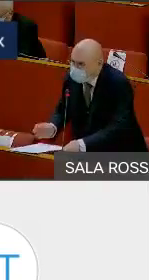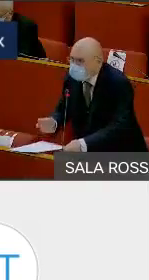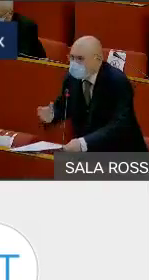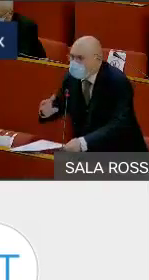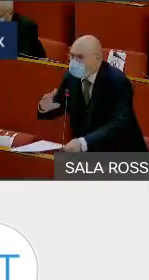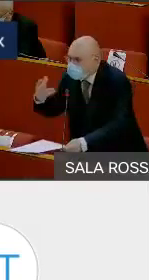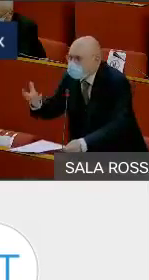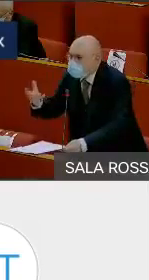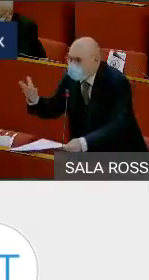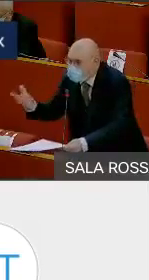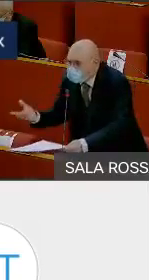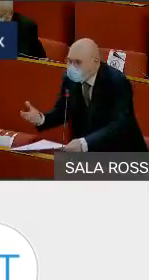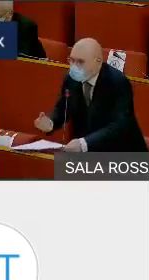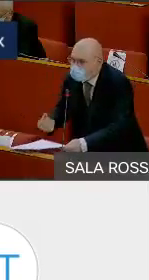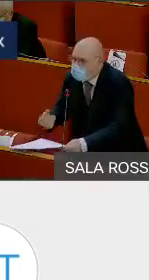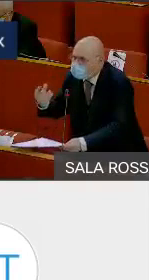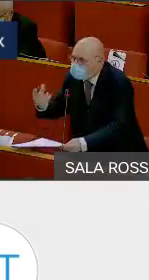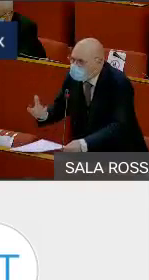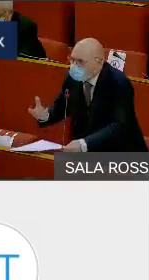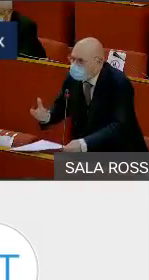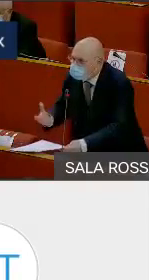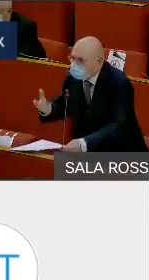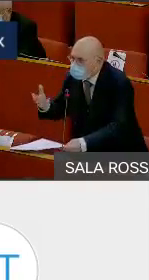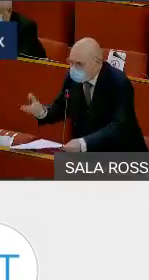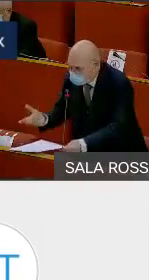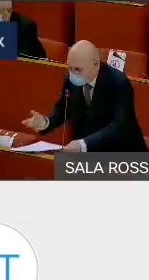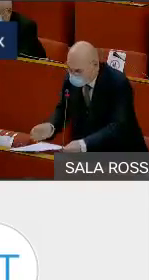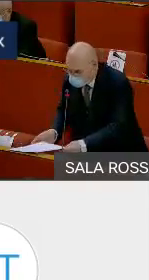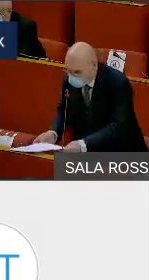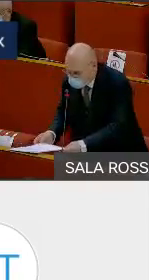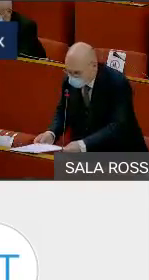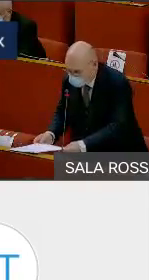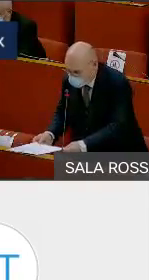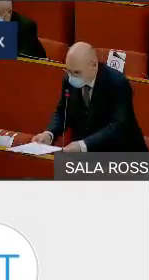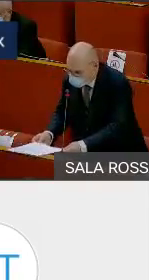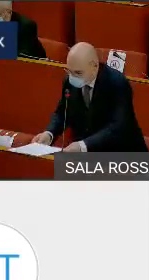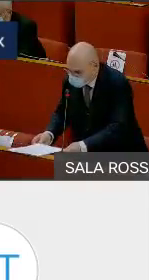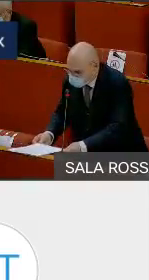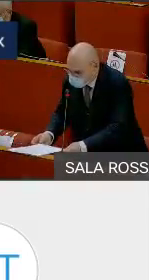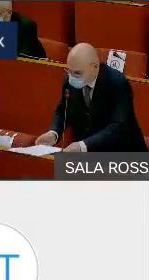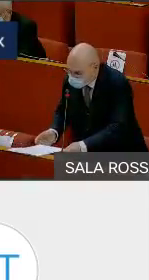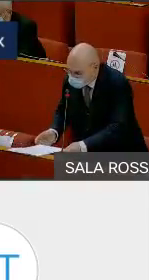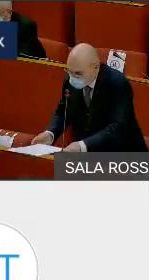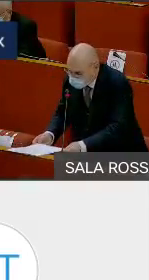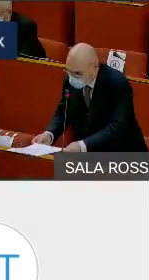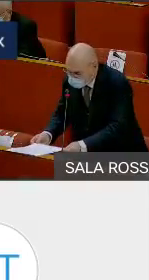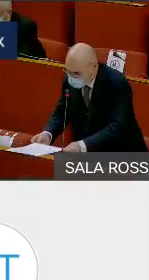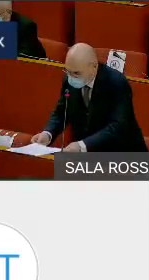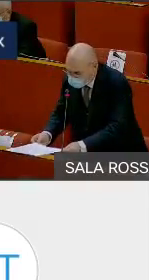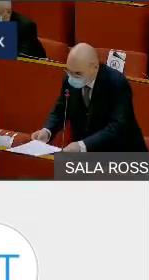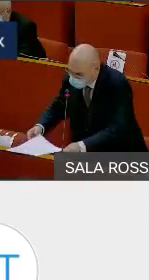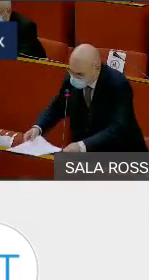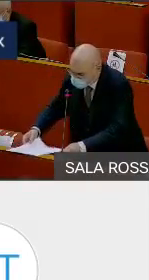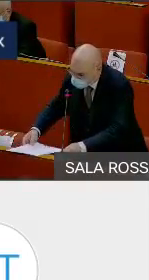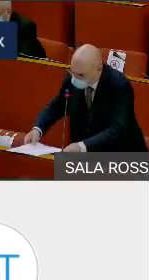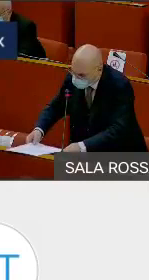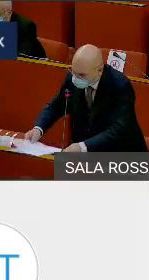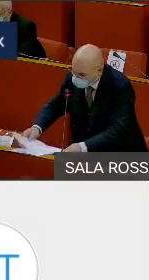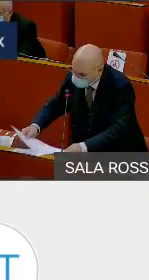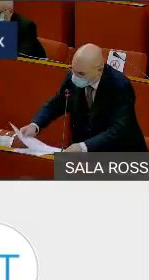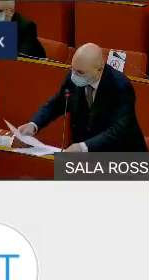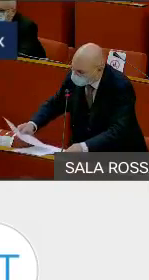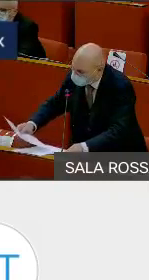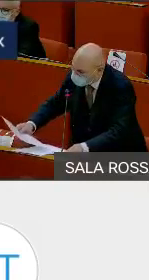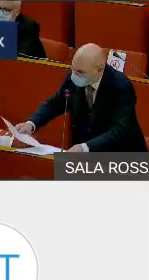per dare coerenza al testo rispetto agli effetti che avrà chiede di inserire tra gli obiettivi quello di destinare ad uso